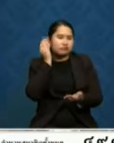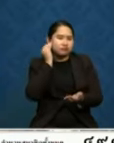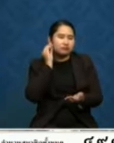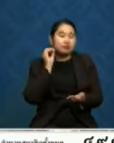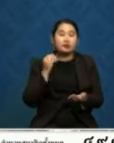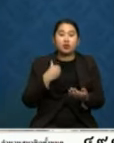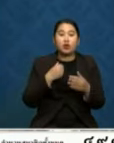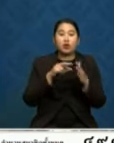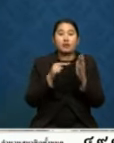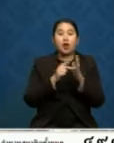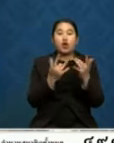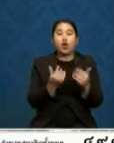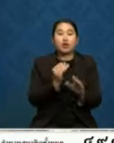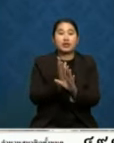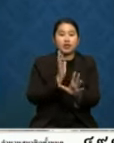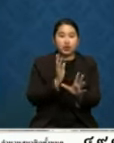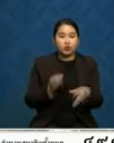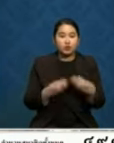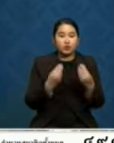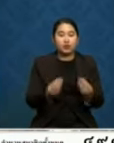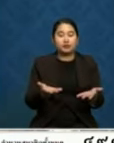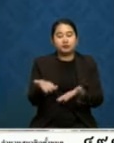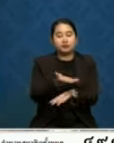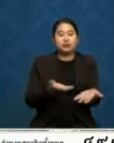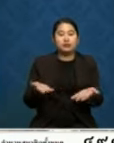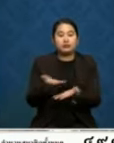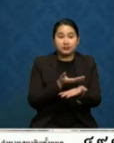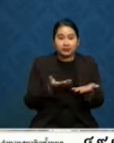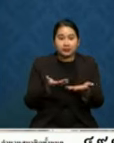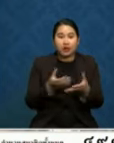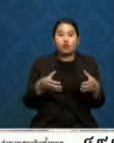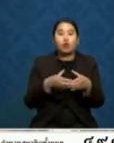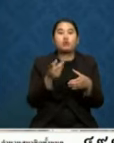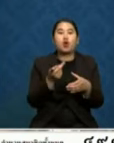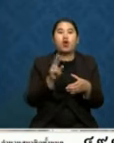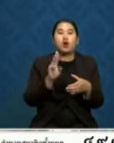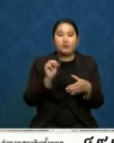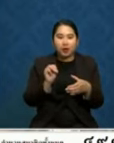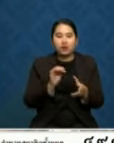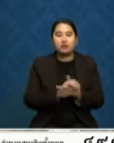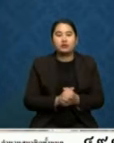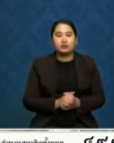แค่รอคิวที่จะเข้านะครับที่ประชุมครม.